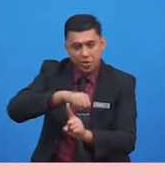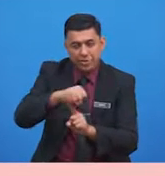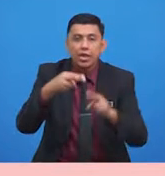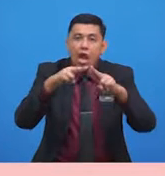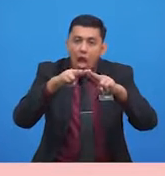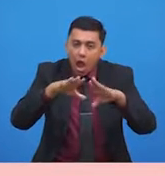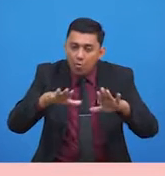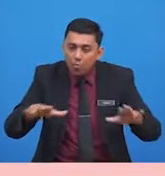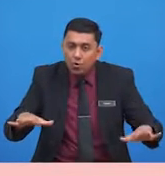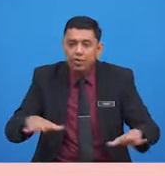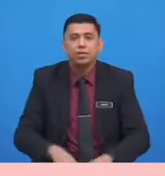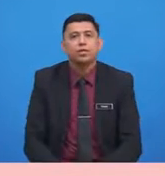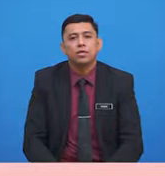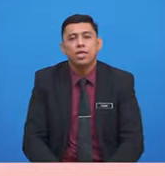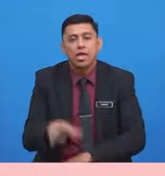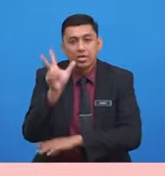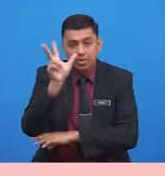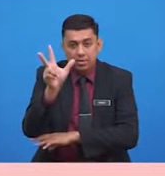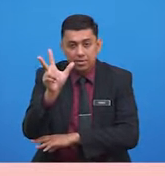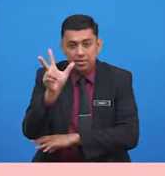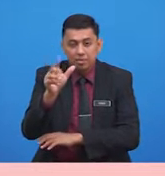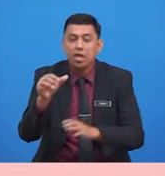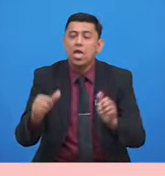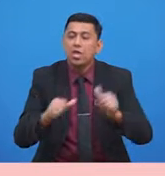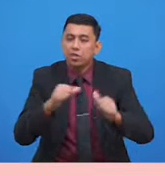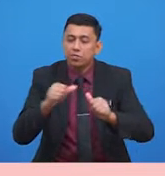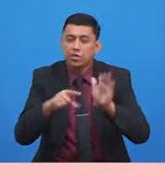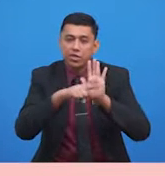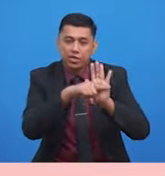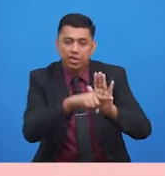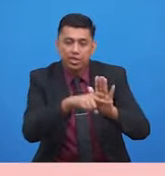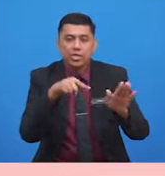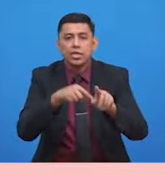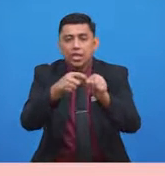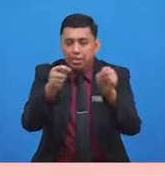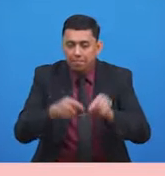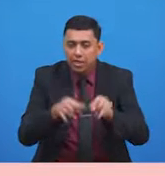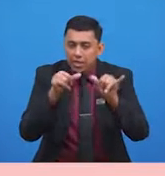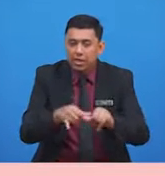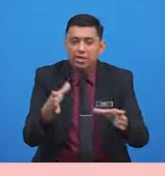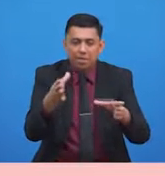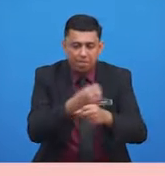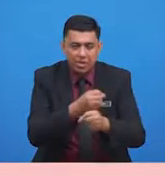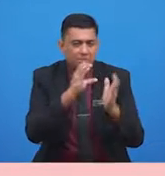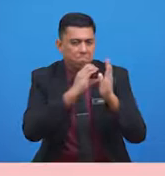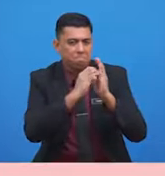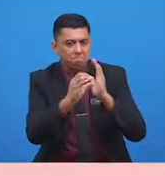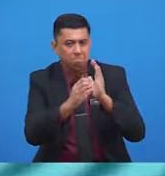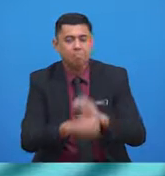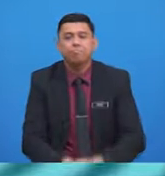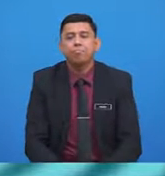harmoni. Dan ketiga ialah gejala negatif di tempat tinggal dapat dicegah. Pandai